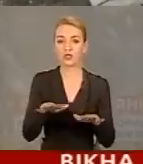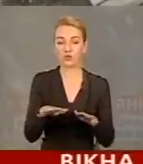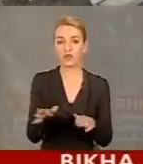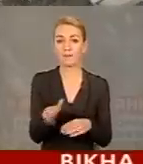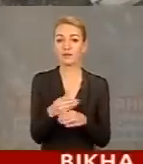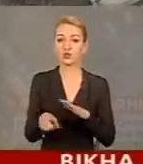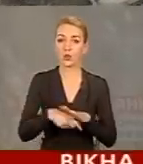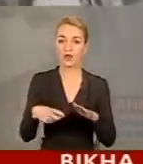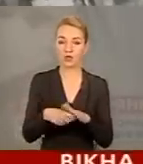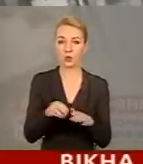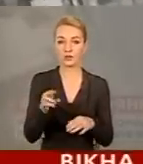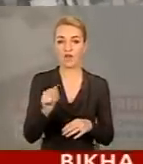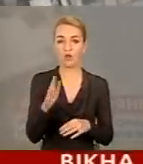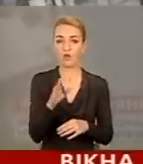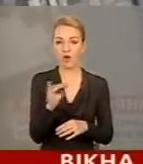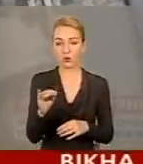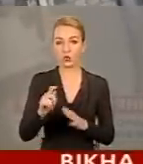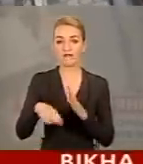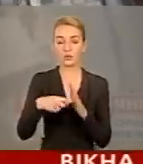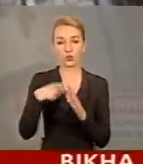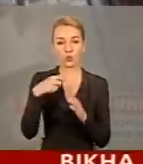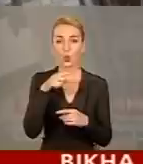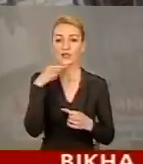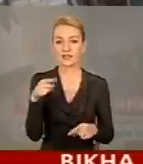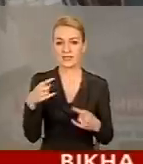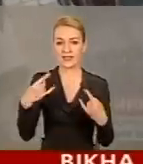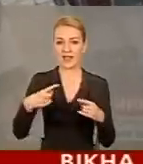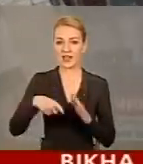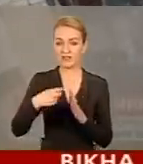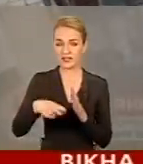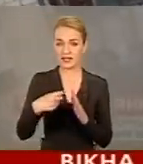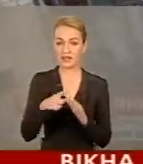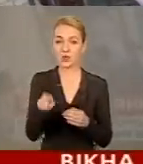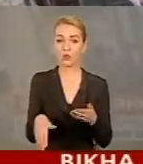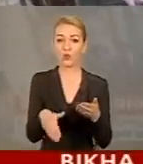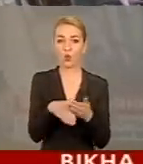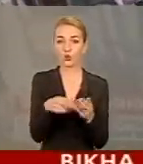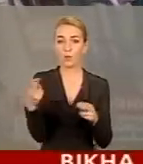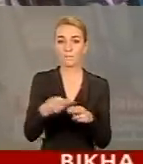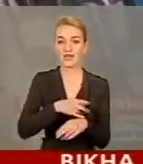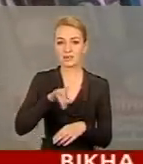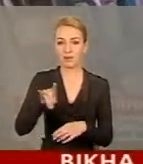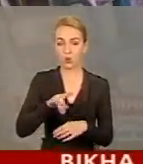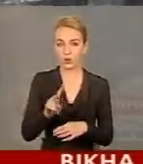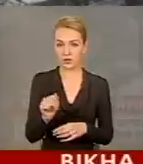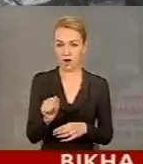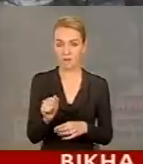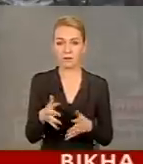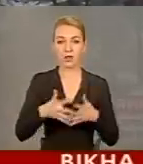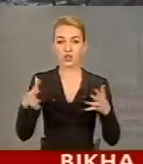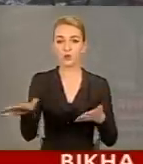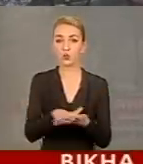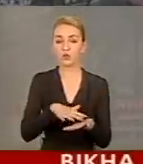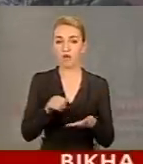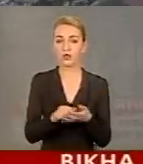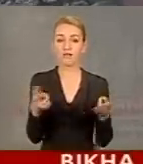між Донецьком та Волновахою. Відео зафільмували російські телевізійники за допомогою безпілотника. Масштабні руйнування, і